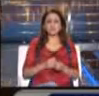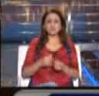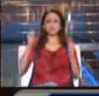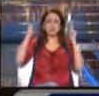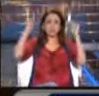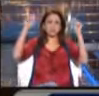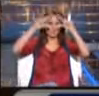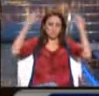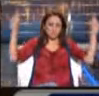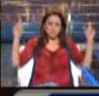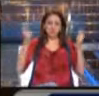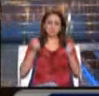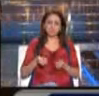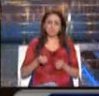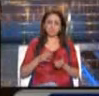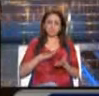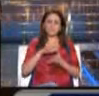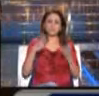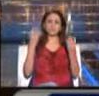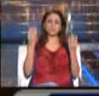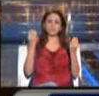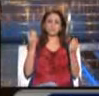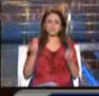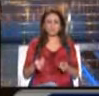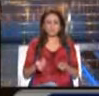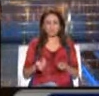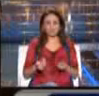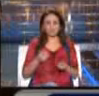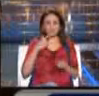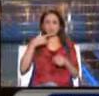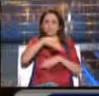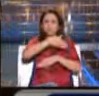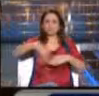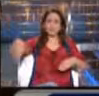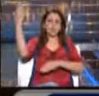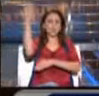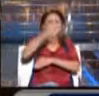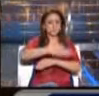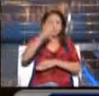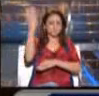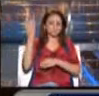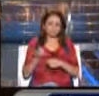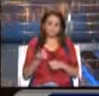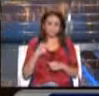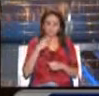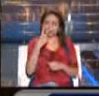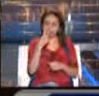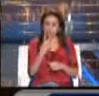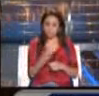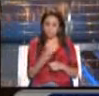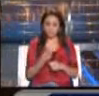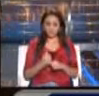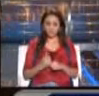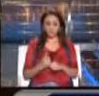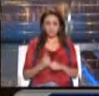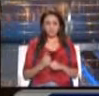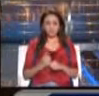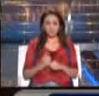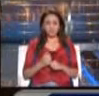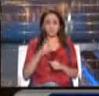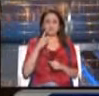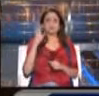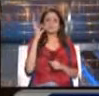اعتصامات، مش مستحمله اللي بيحصل ده، ونوقف الشارع انا شايف من وجهه نظري كل الدنيا بتخرج.